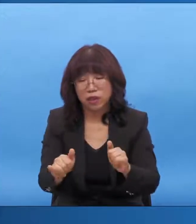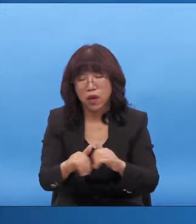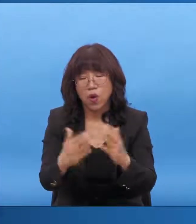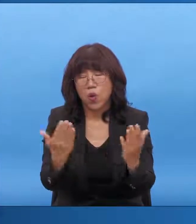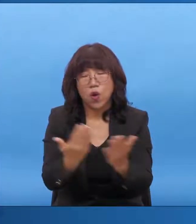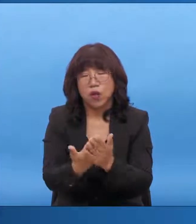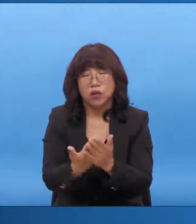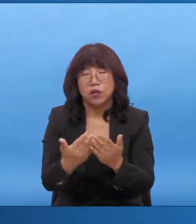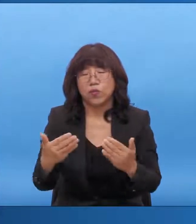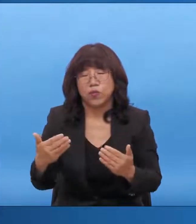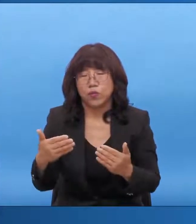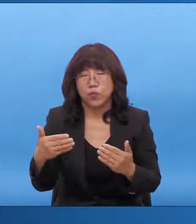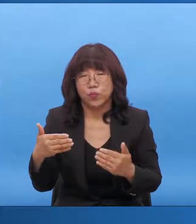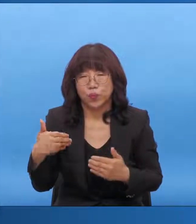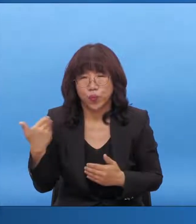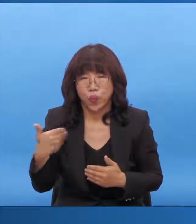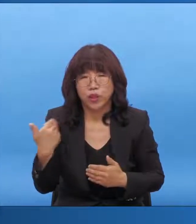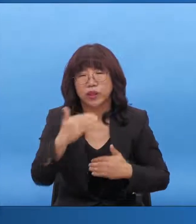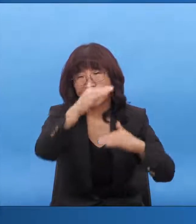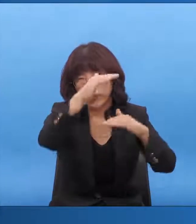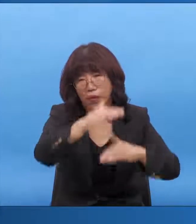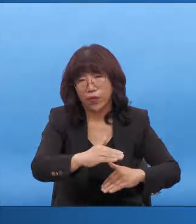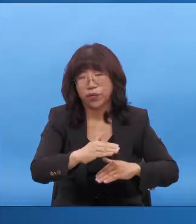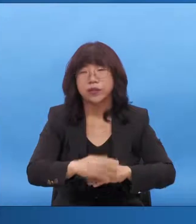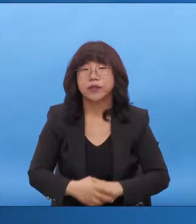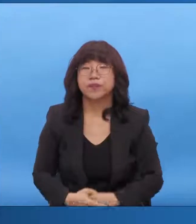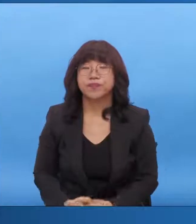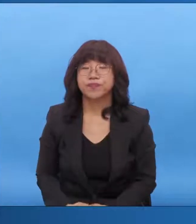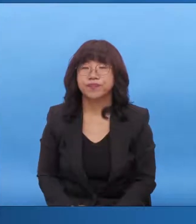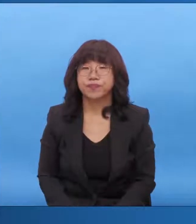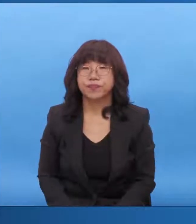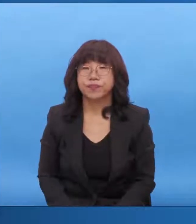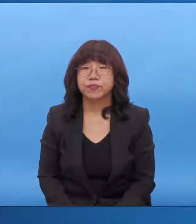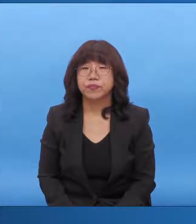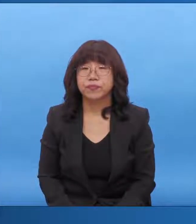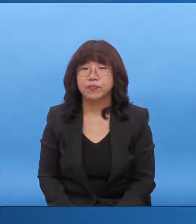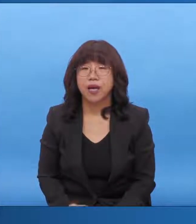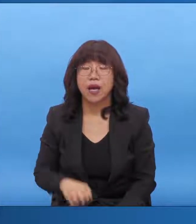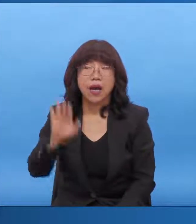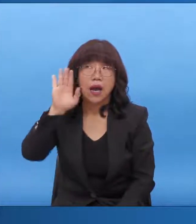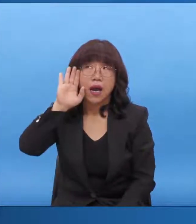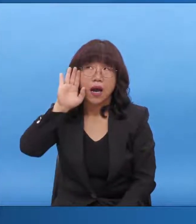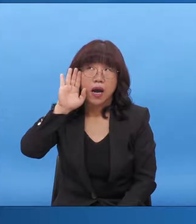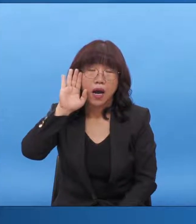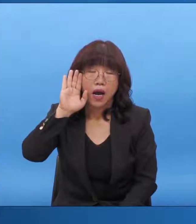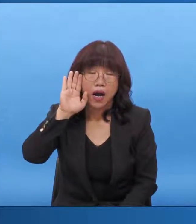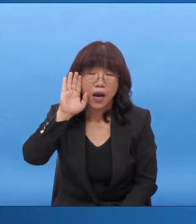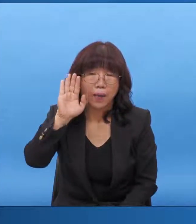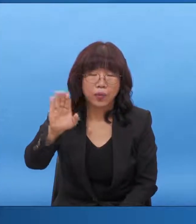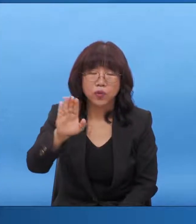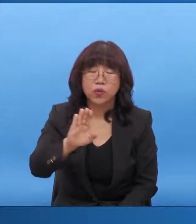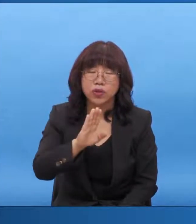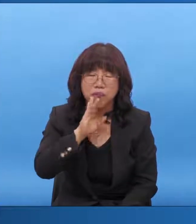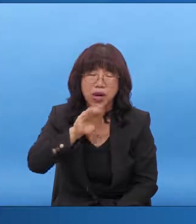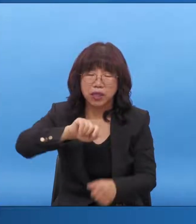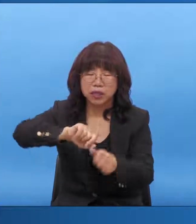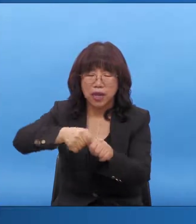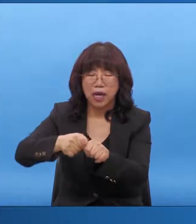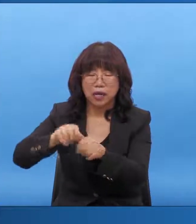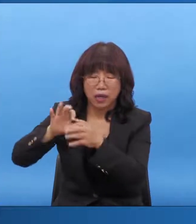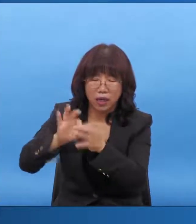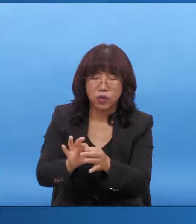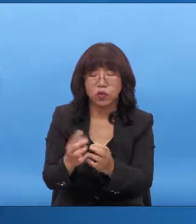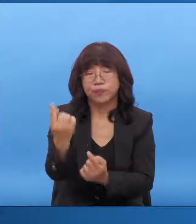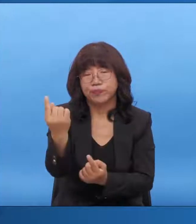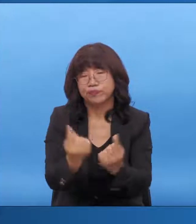mocking them, but business people, scientists, all these experts, they don't know what they're talking about. 그래서 이제 앞으로 무시무시한 이런 시대가 재앙 시대가 계속 오는 겁니다. And in